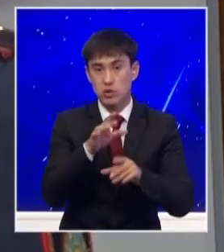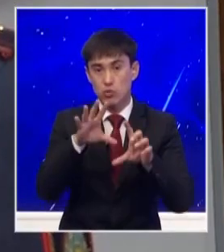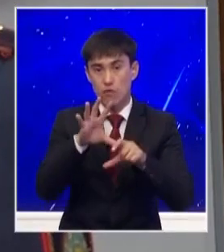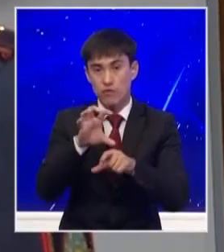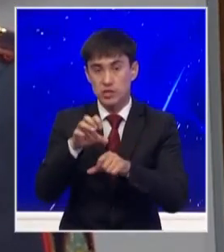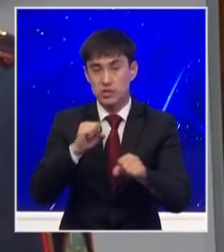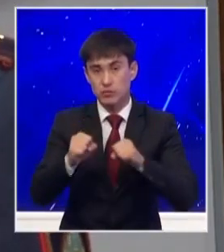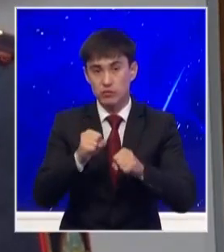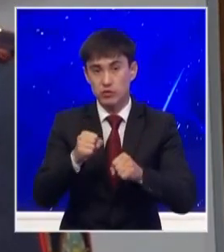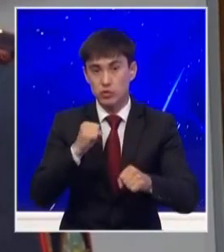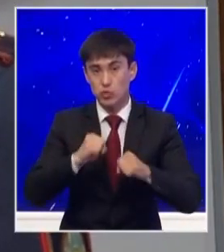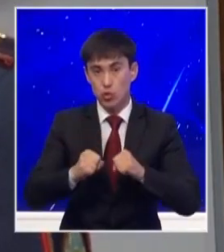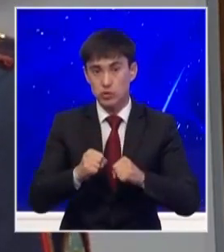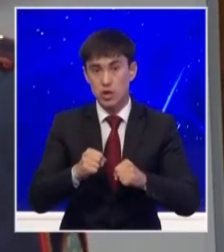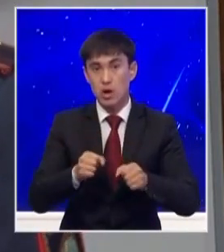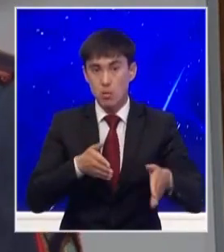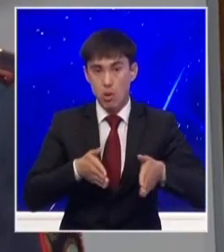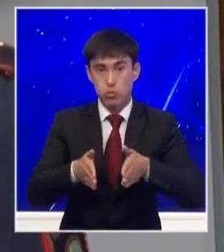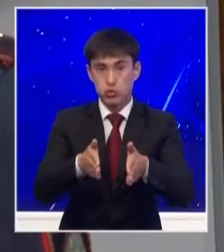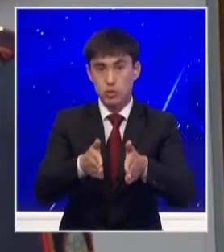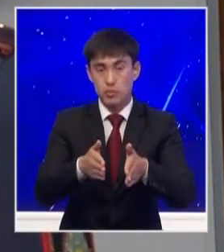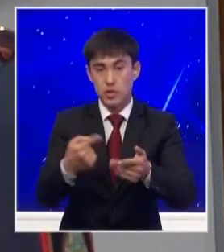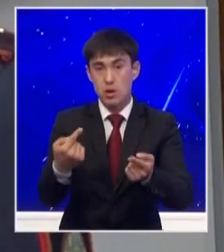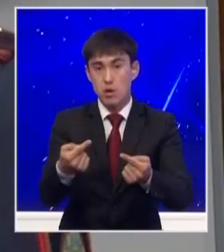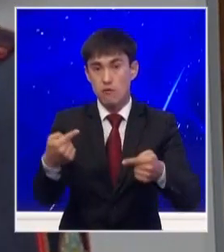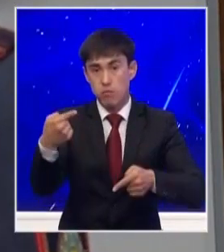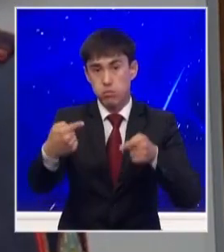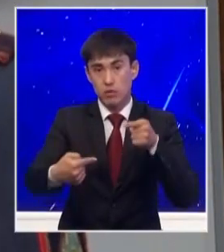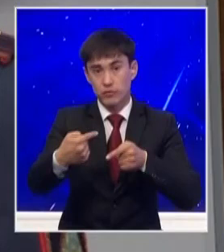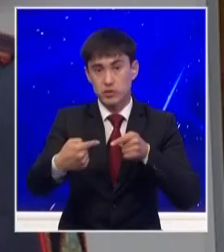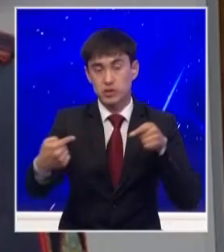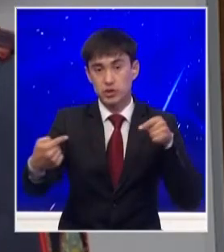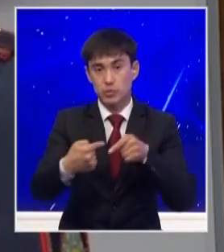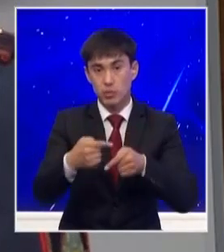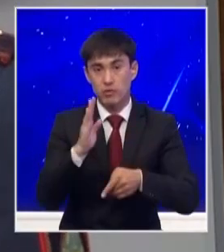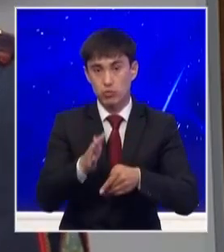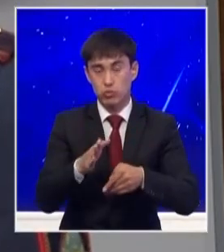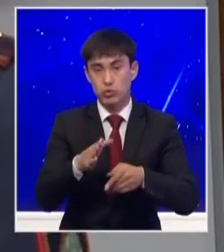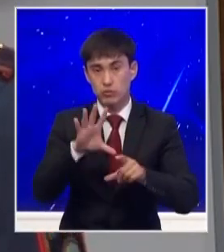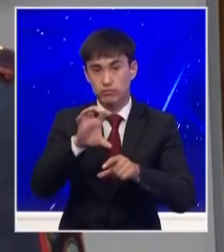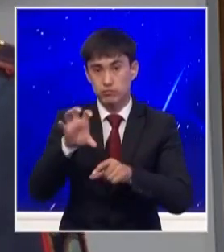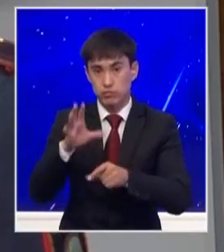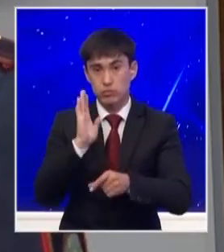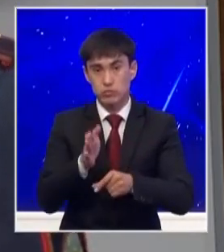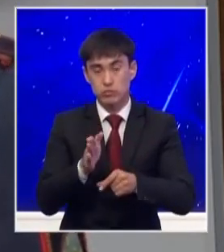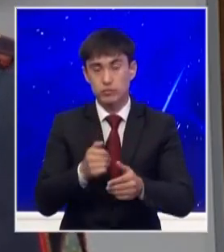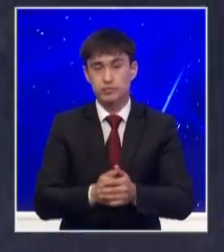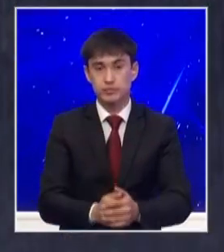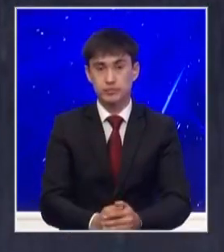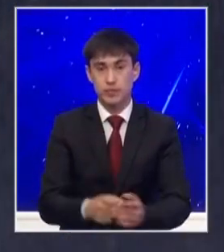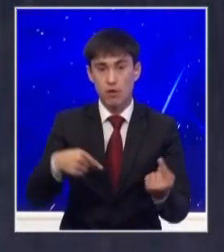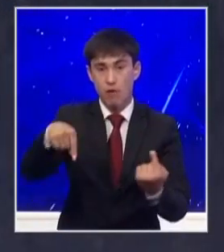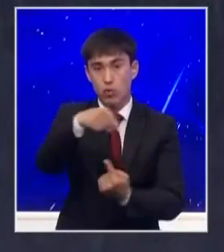фиксировать превышение скорости как в попутном направлении, так и в встречном направлении, в поперечном. Он, то есть, снимает вокруг